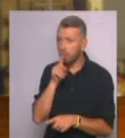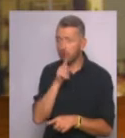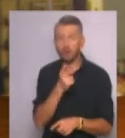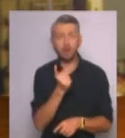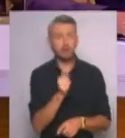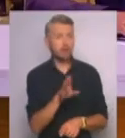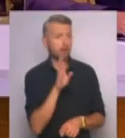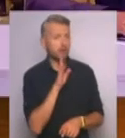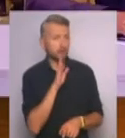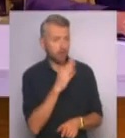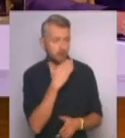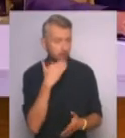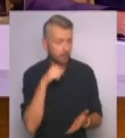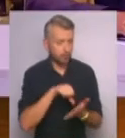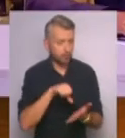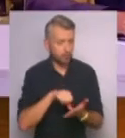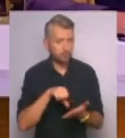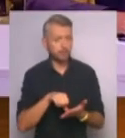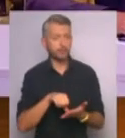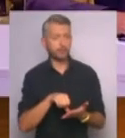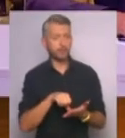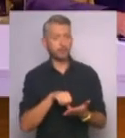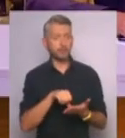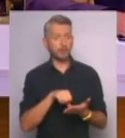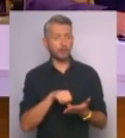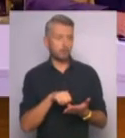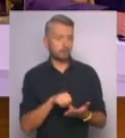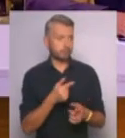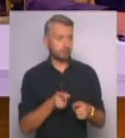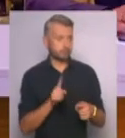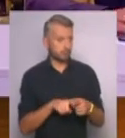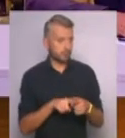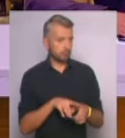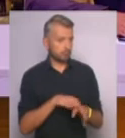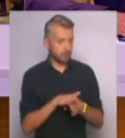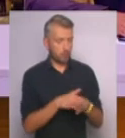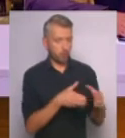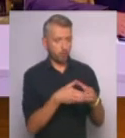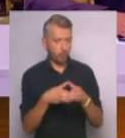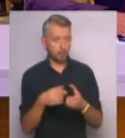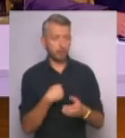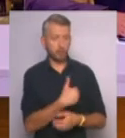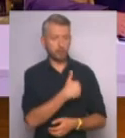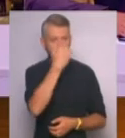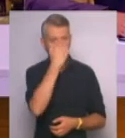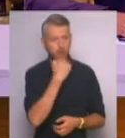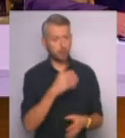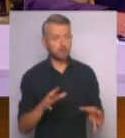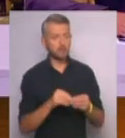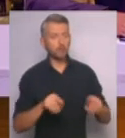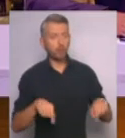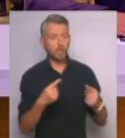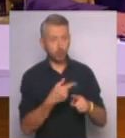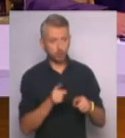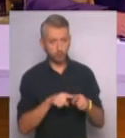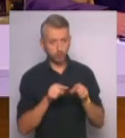Дівчата багато приймають участь у змаганнях. Тобто це цілі команди. Я хотів подякувати співорганізаторам цього